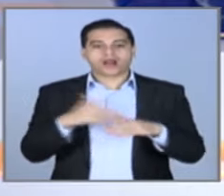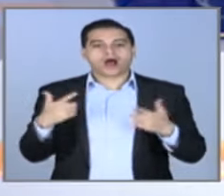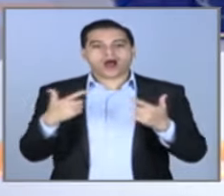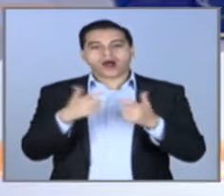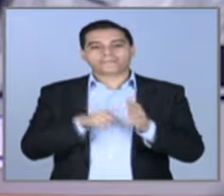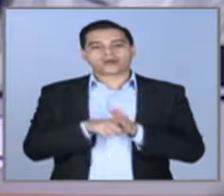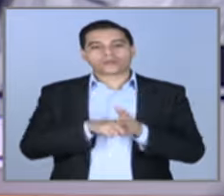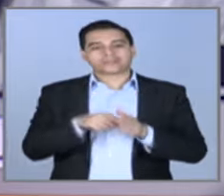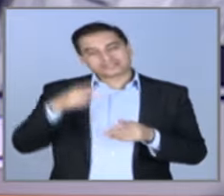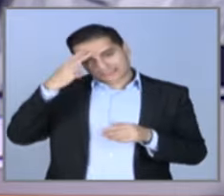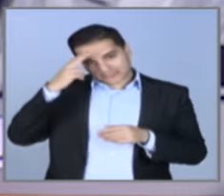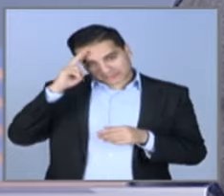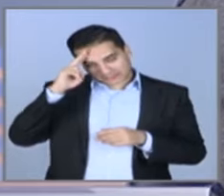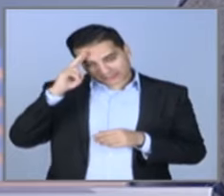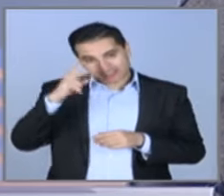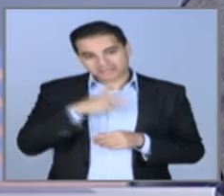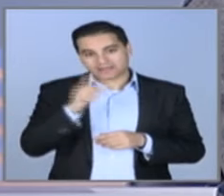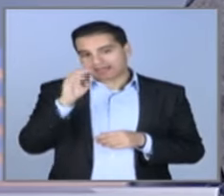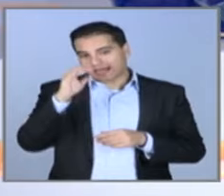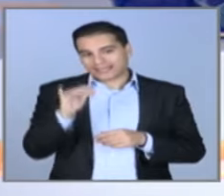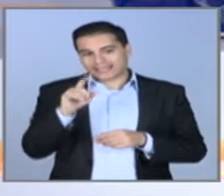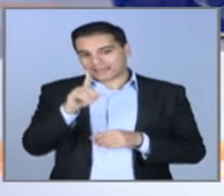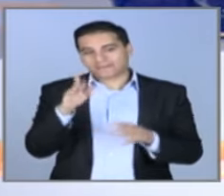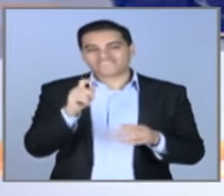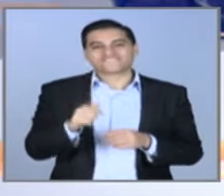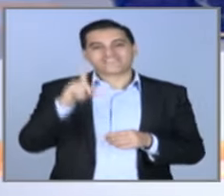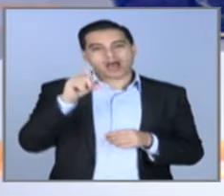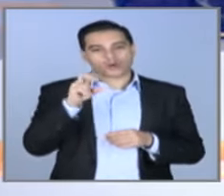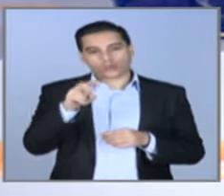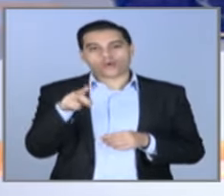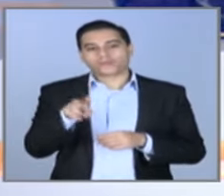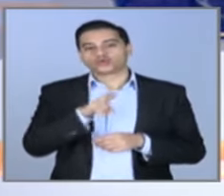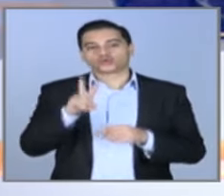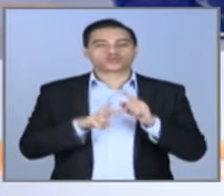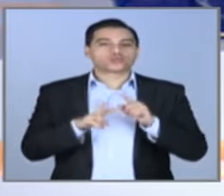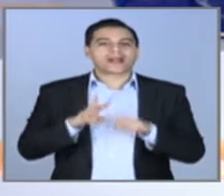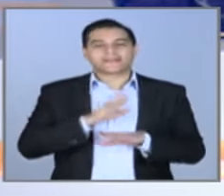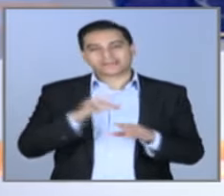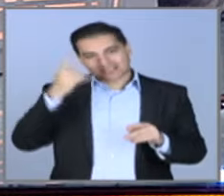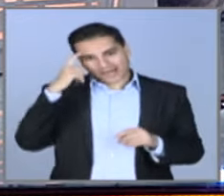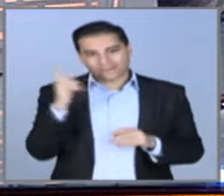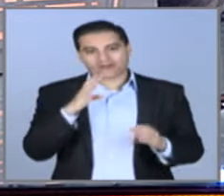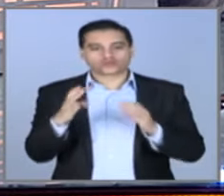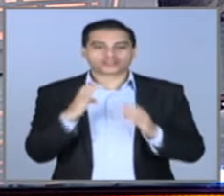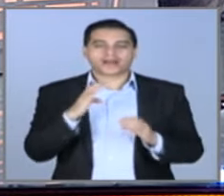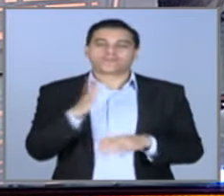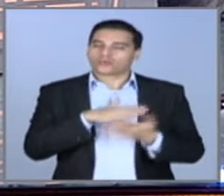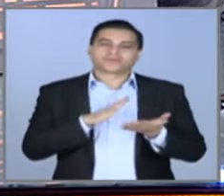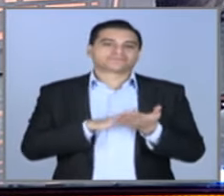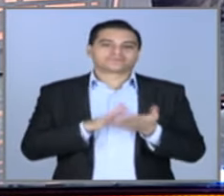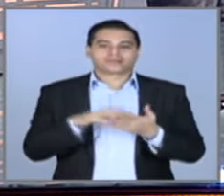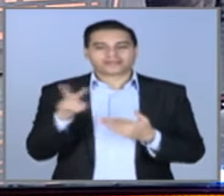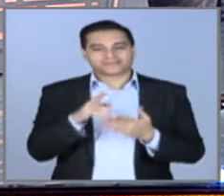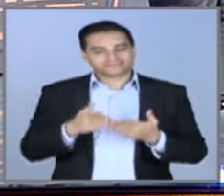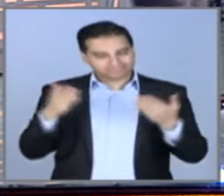محفوظ هو طبعا نبيل فاروق، هما دول السؤالين اللي ما تجاوبوش. نحيي كلنا أميرة